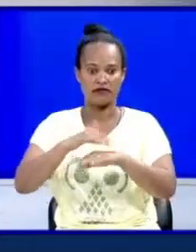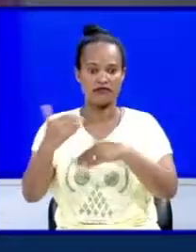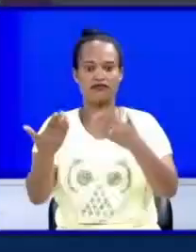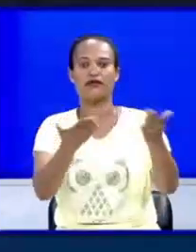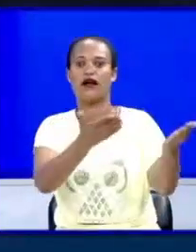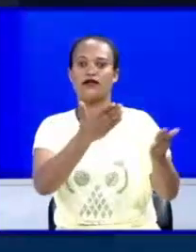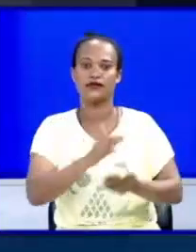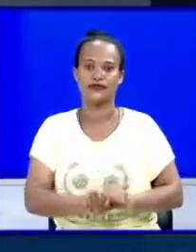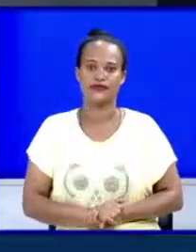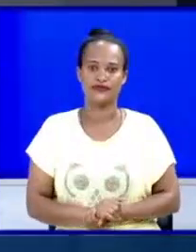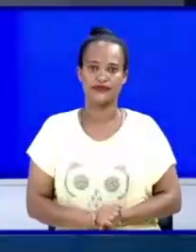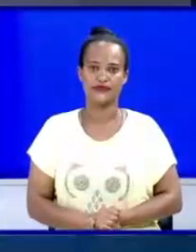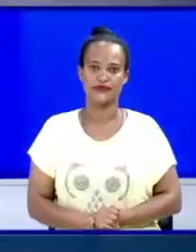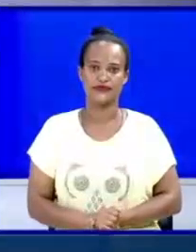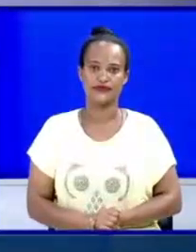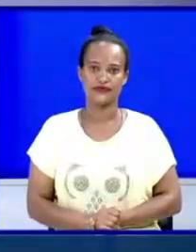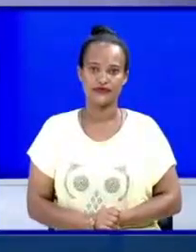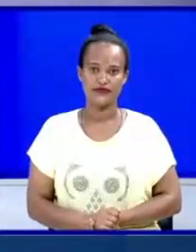ኣሎ